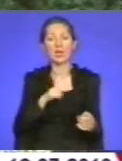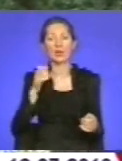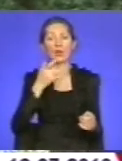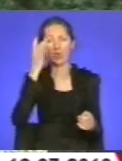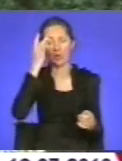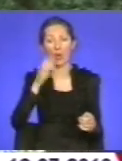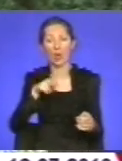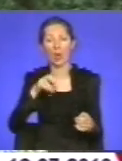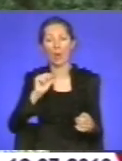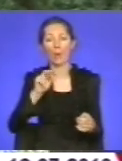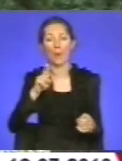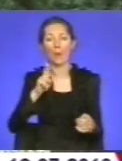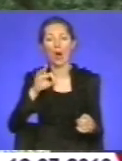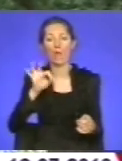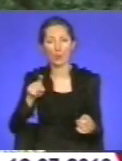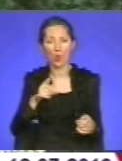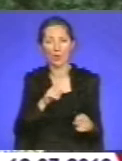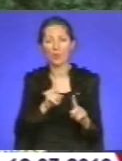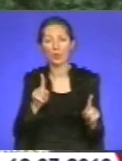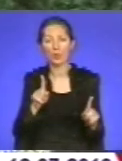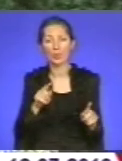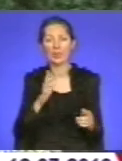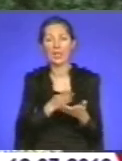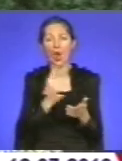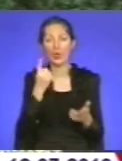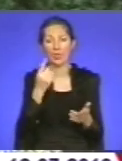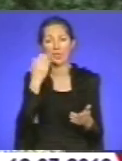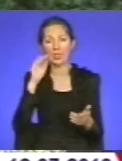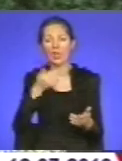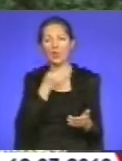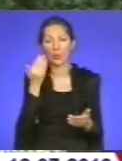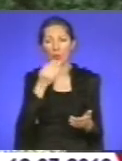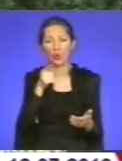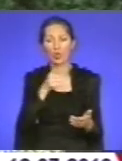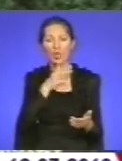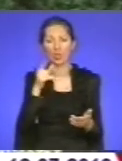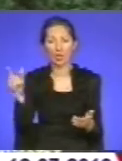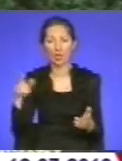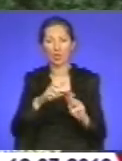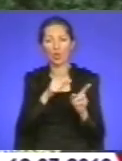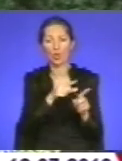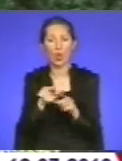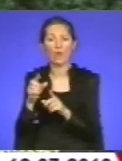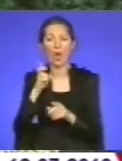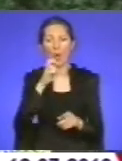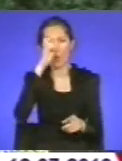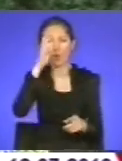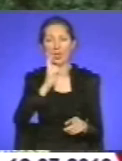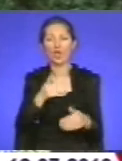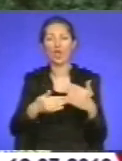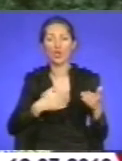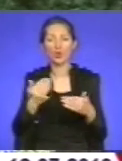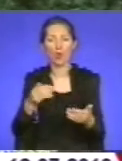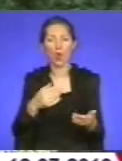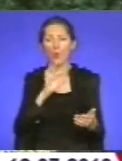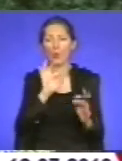постать? Тобто це є один з найкращих місіонерів і проповідників у той час Слова Божого, який йшов проповідувати, який не